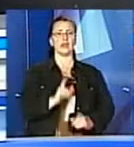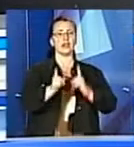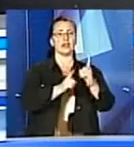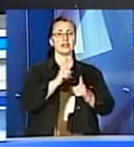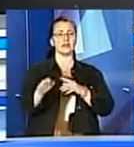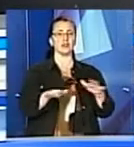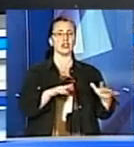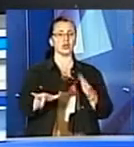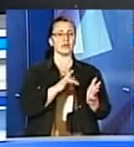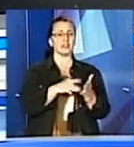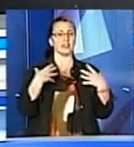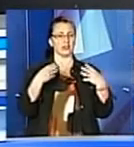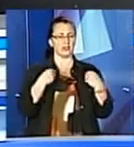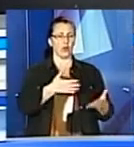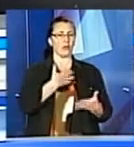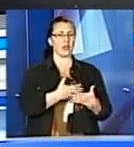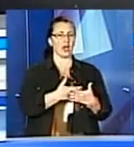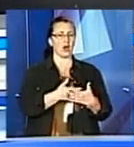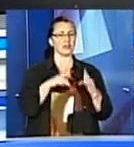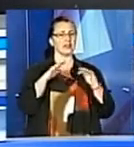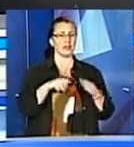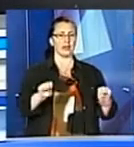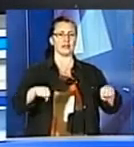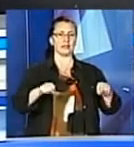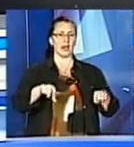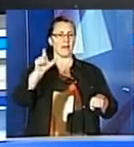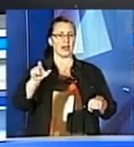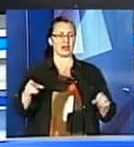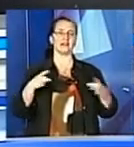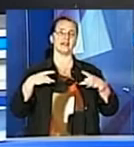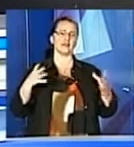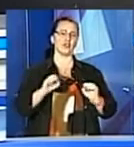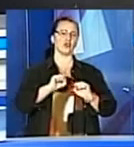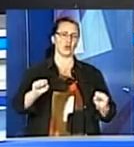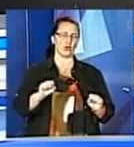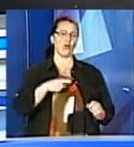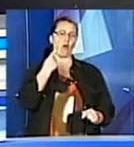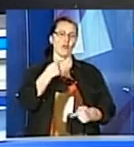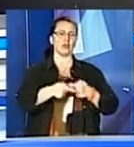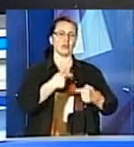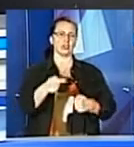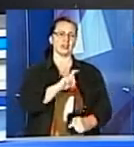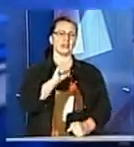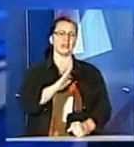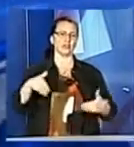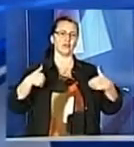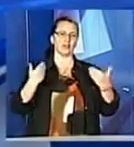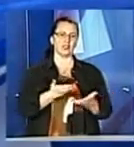Зміна руху в центрі Львова, благодійний заїзд байкерів та свято героїв. Про це говоримо за мить. Вітаємо вас.